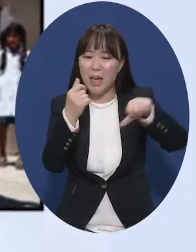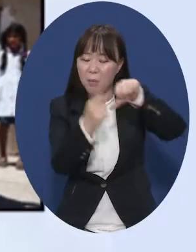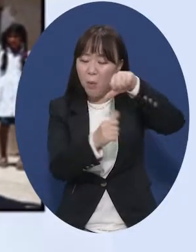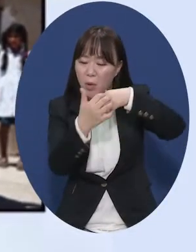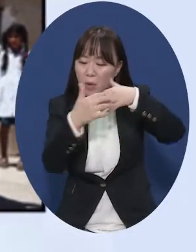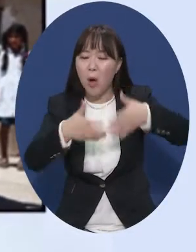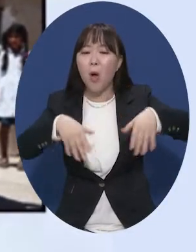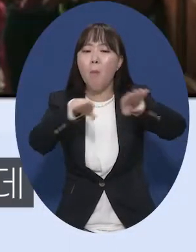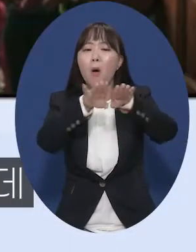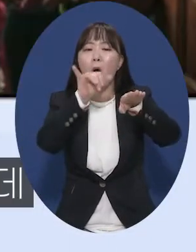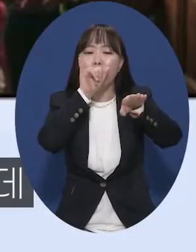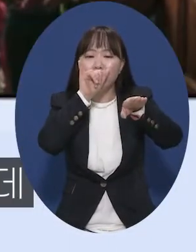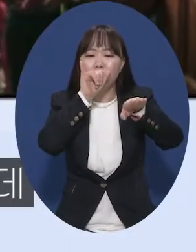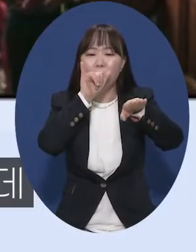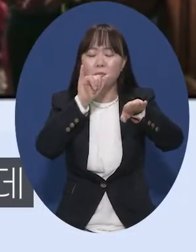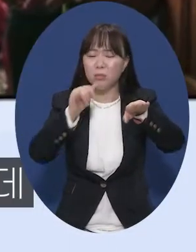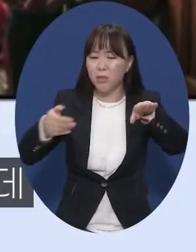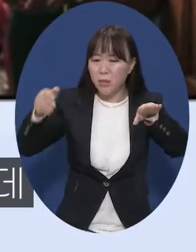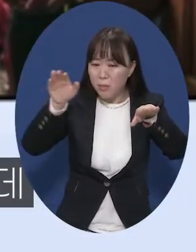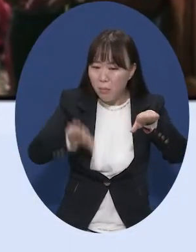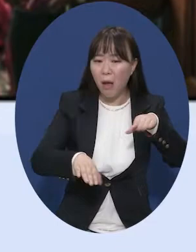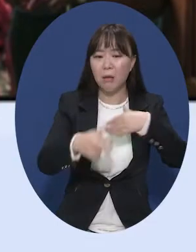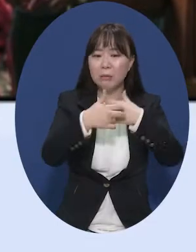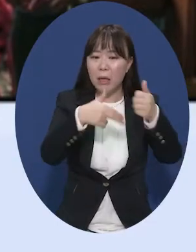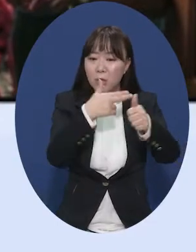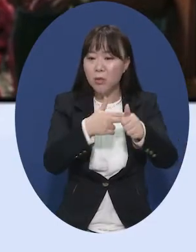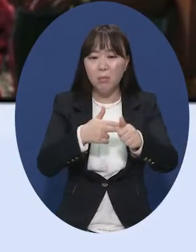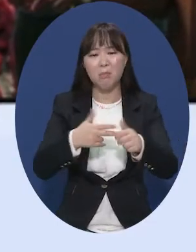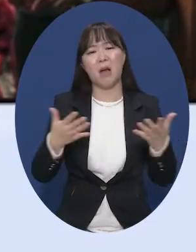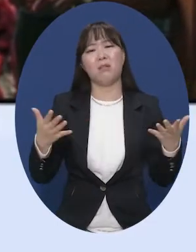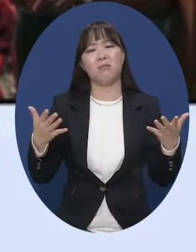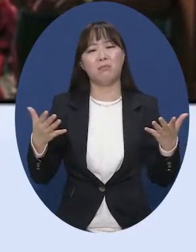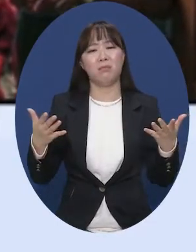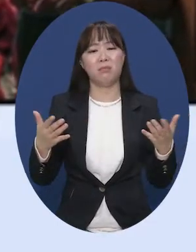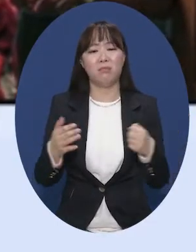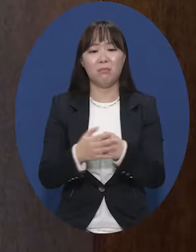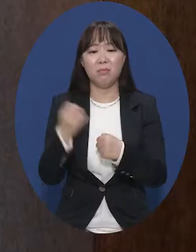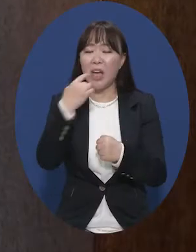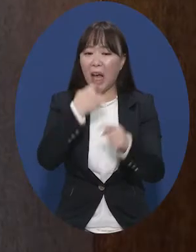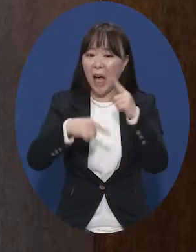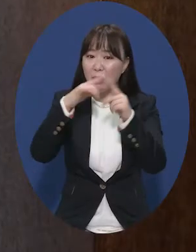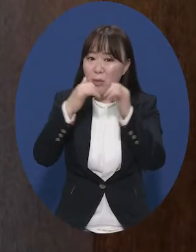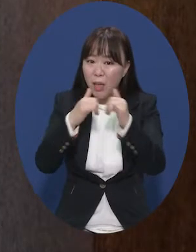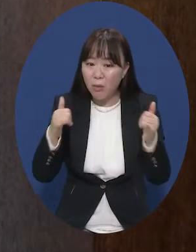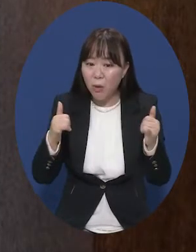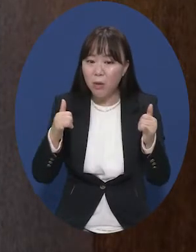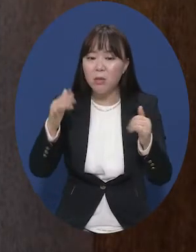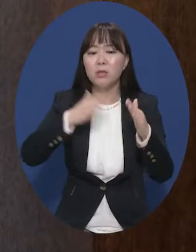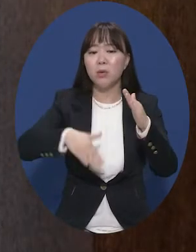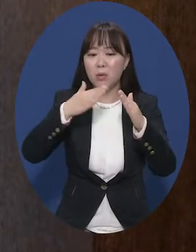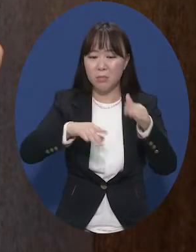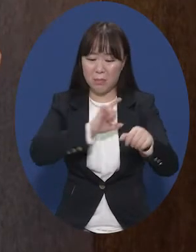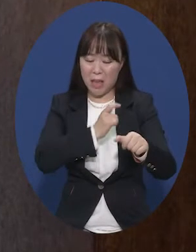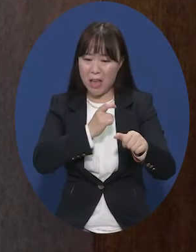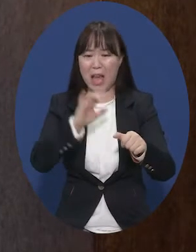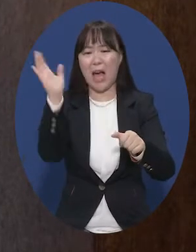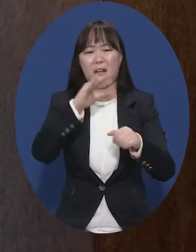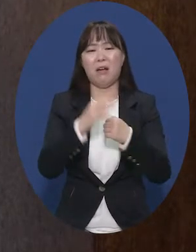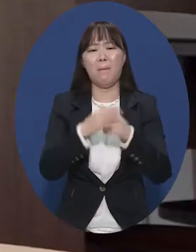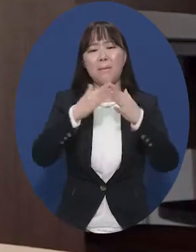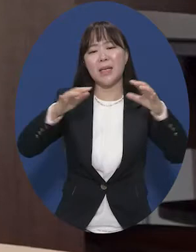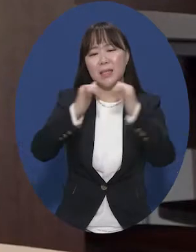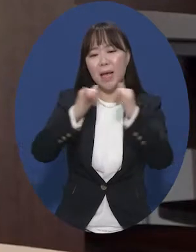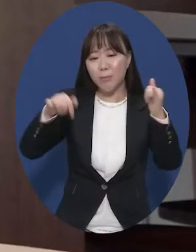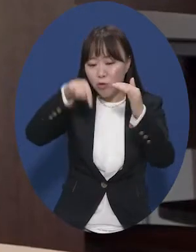작은 보건소 건물은 있어요. 센트로 데 살루라고 있는데 그곳에는 의사 선생님이 없어요. 그리고 간호사 선생님들도 정식 자격증을 받은 게